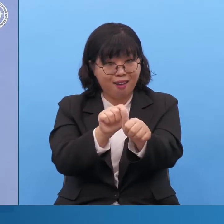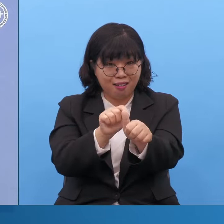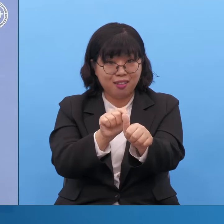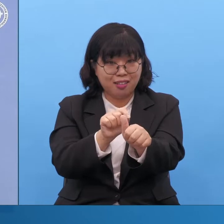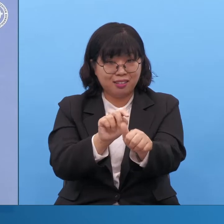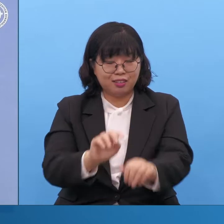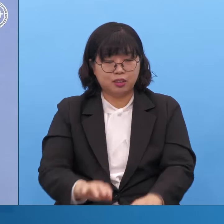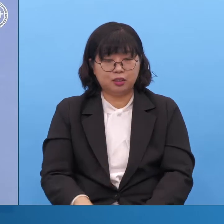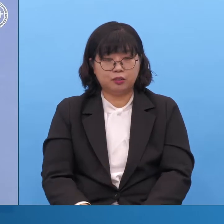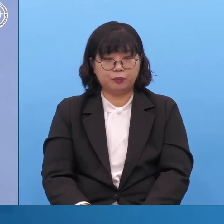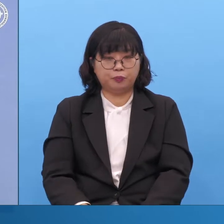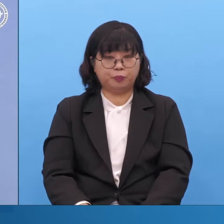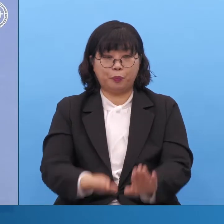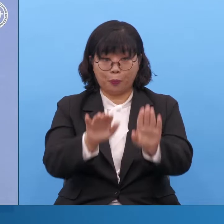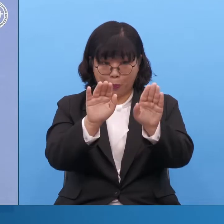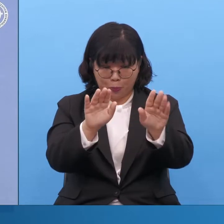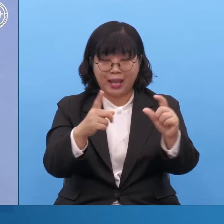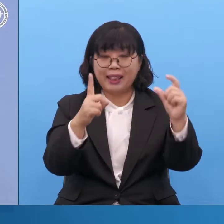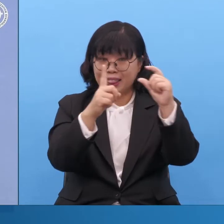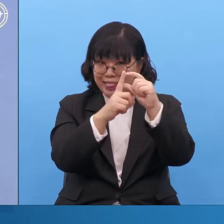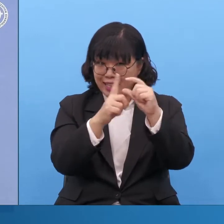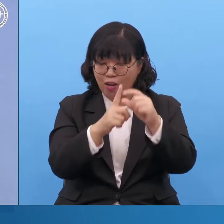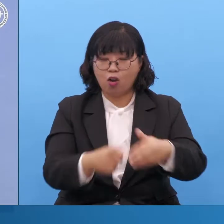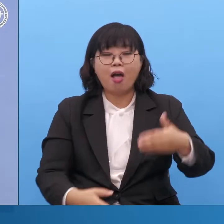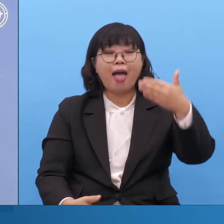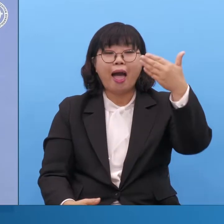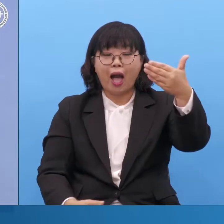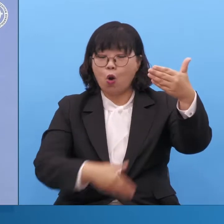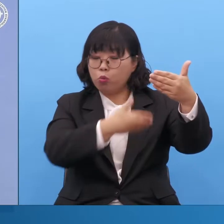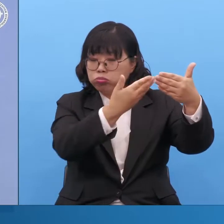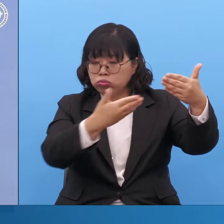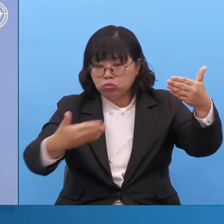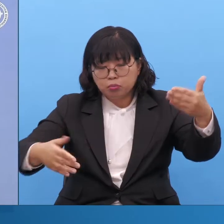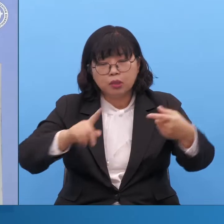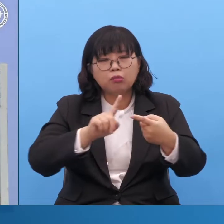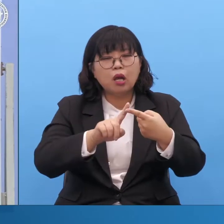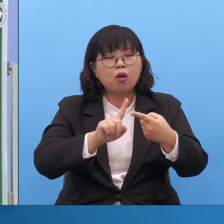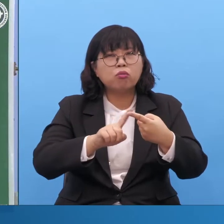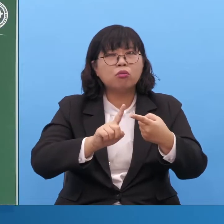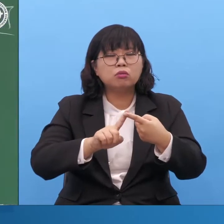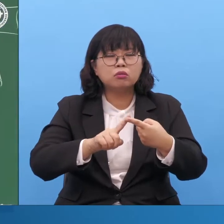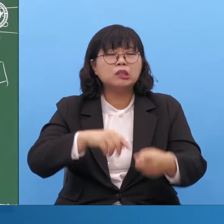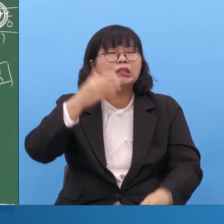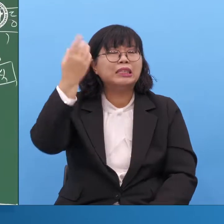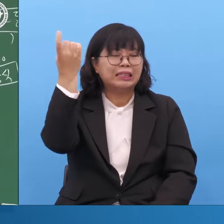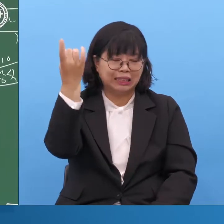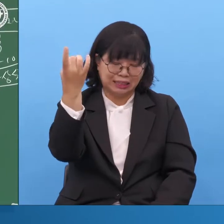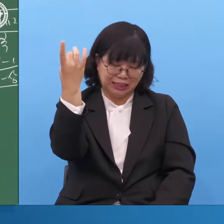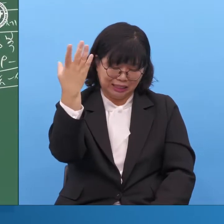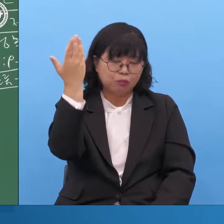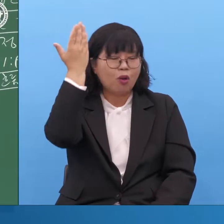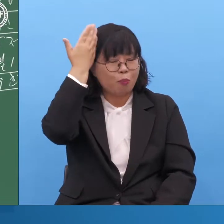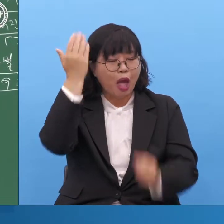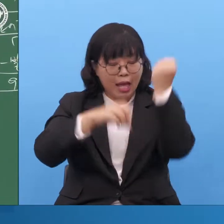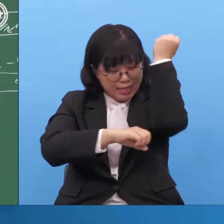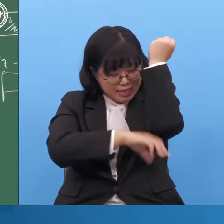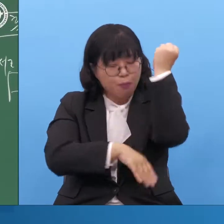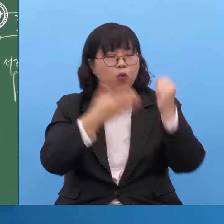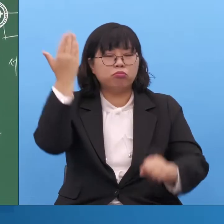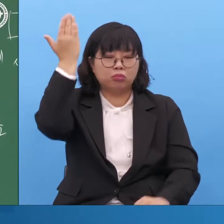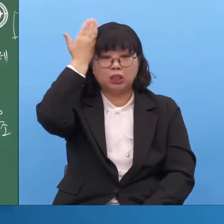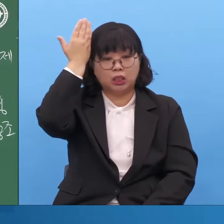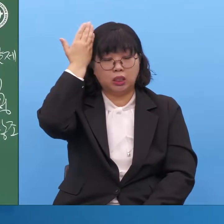9가지 흐름은 상식입니다. That the 9 streams, that's just common sense. 그렇죠? Isn't that so? 위,